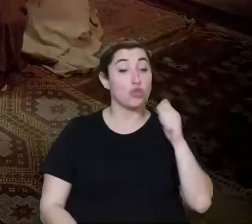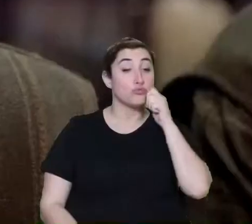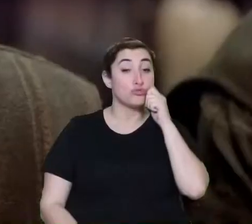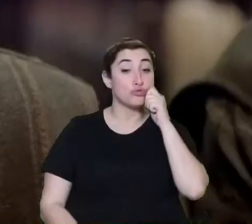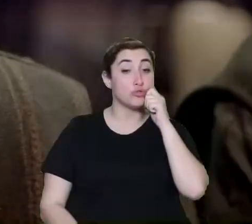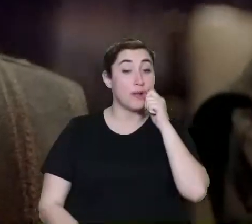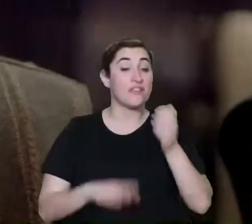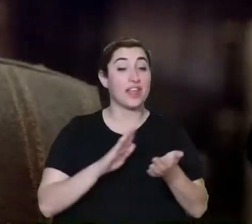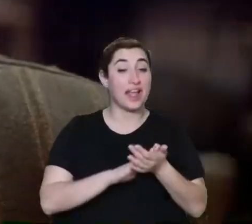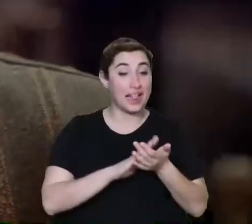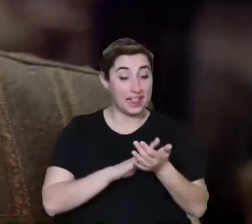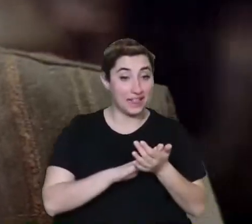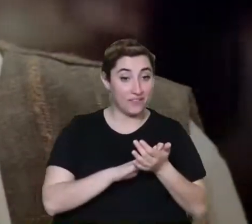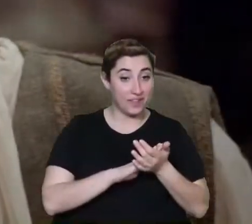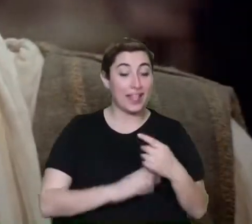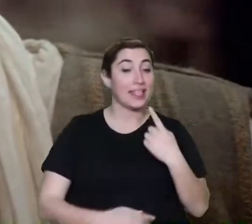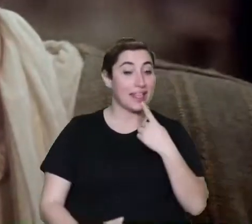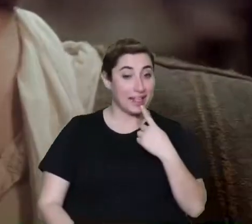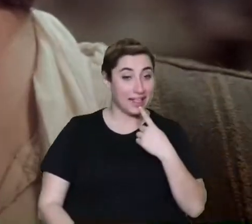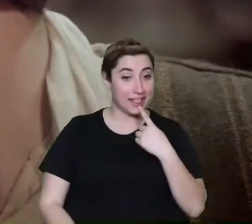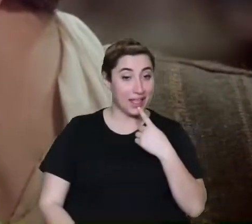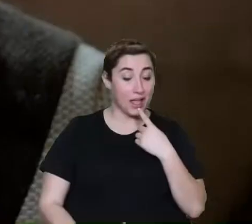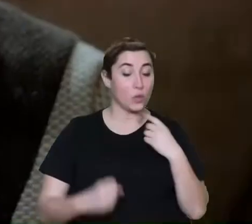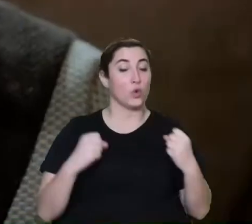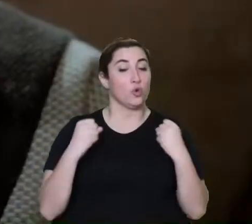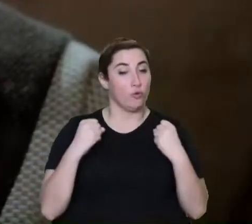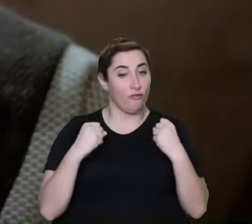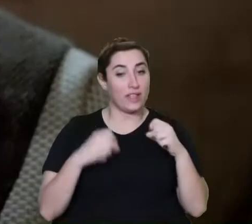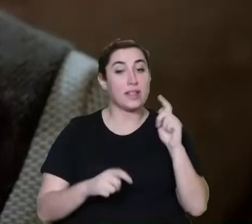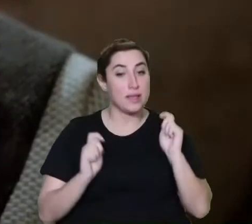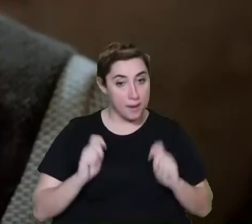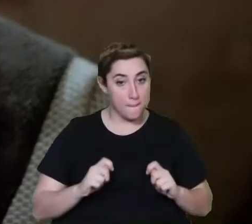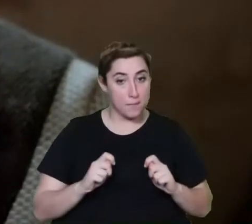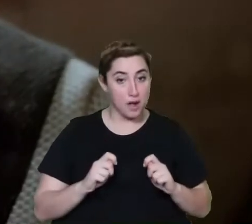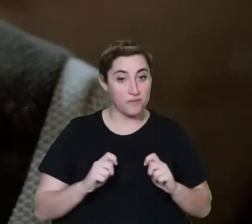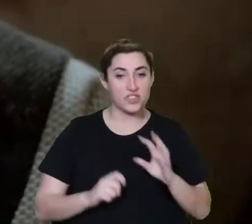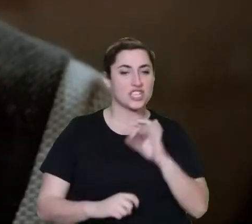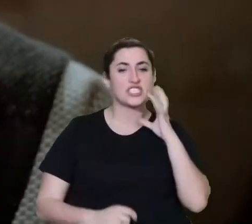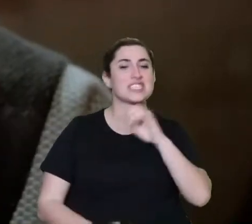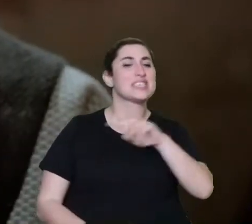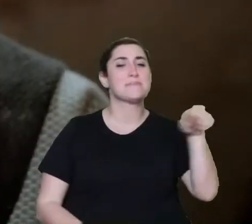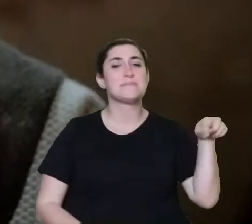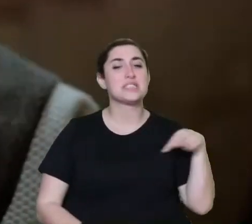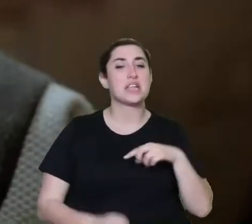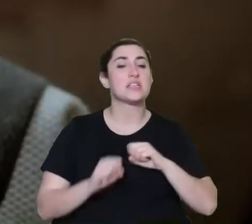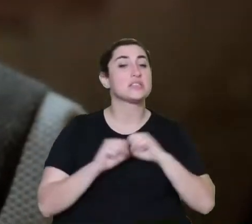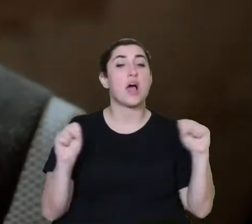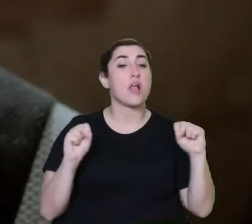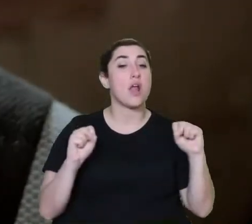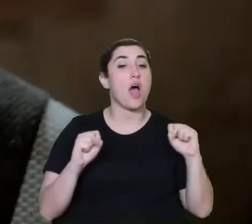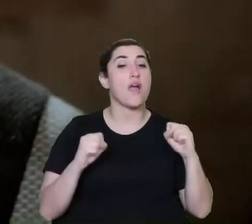Müslüman elinden, dilinden, dahi belinden hiç kimselerin